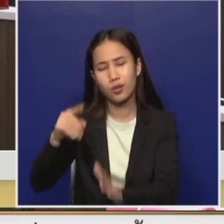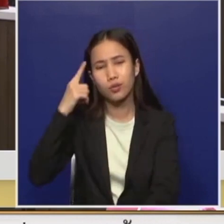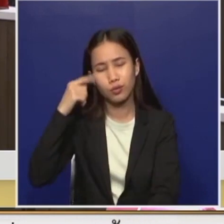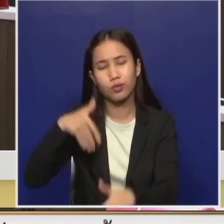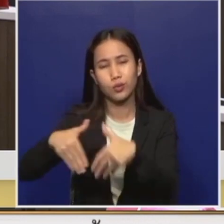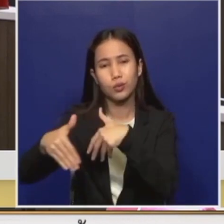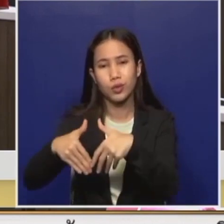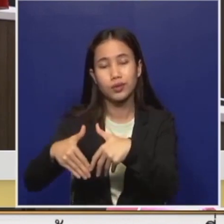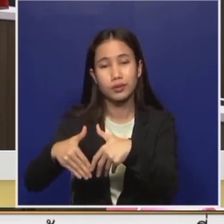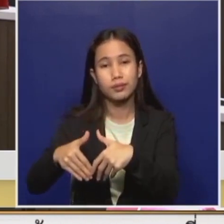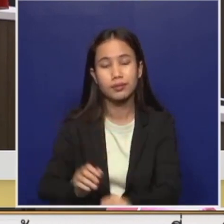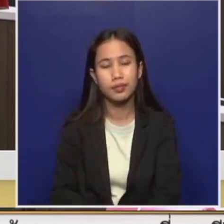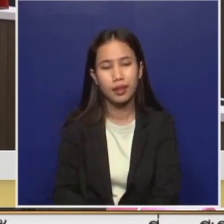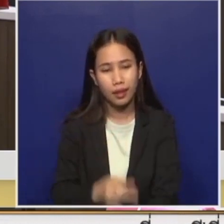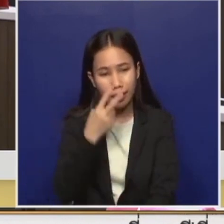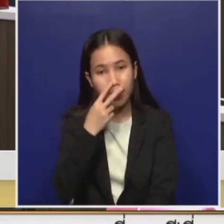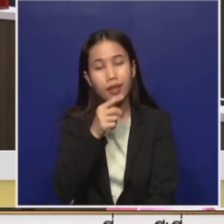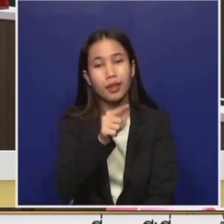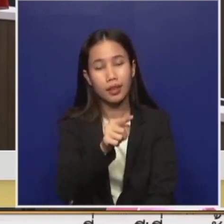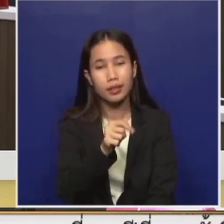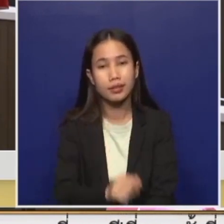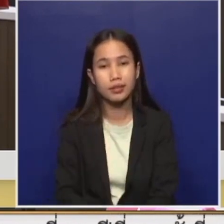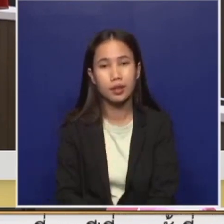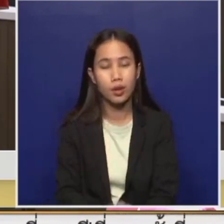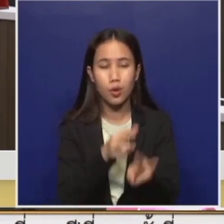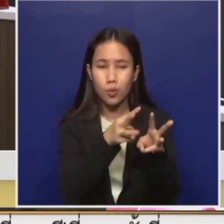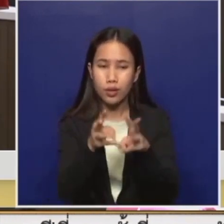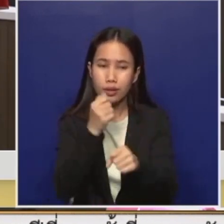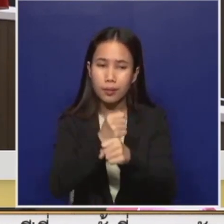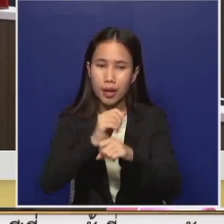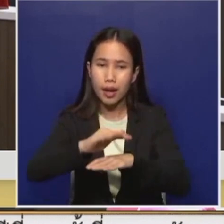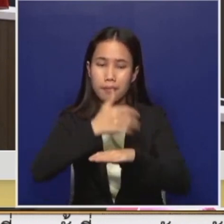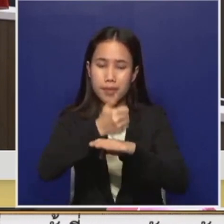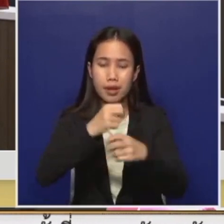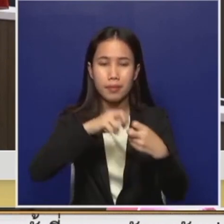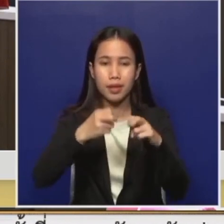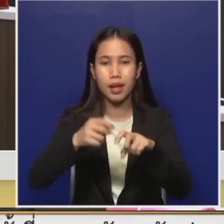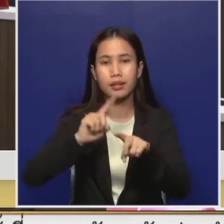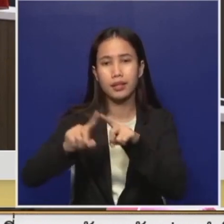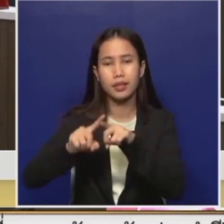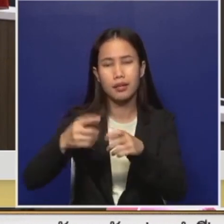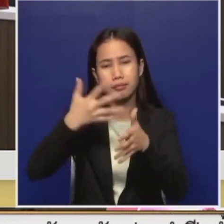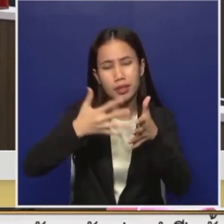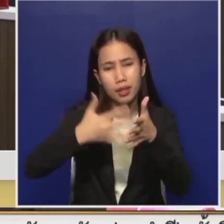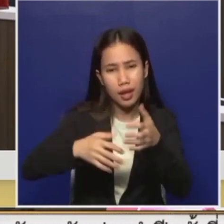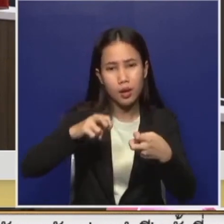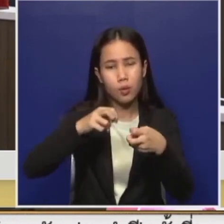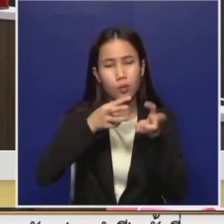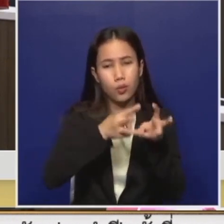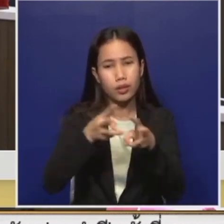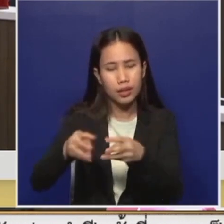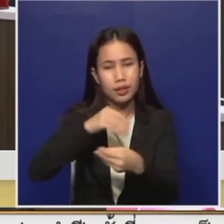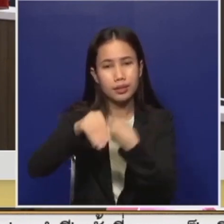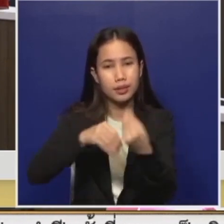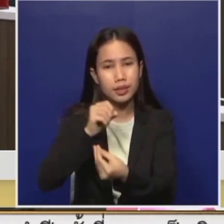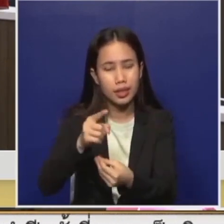าสิงที่เขาเห็นมิดิกทางกมองเรื่ปญหาต่ๆื่องความล้มเหวื่องการแก้ปัหาโวิ เรื่เศรฐกิจ